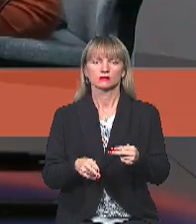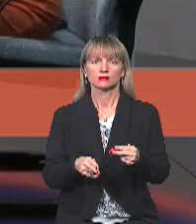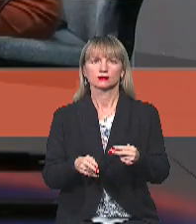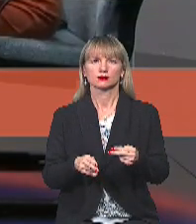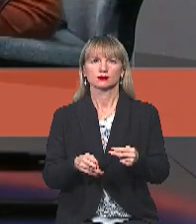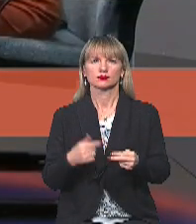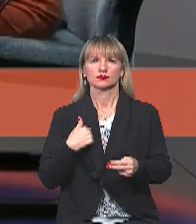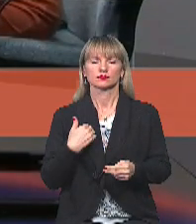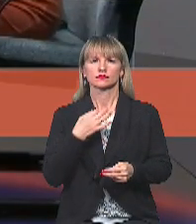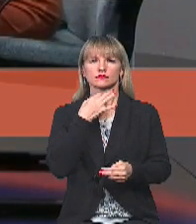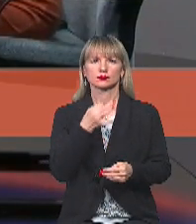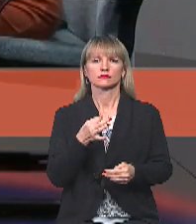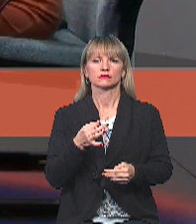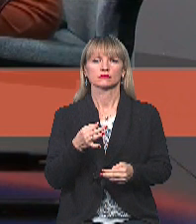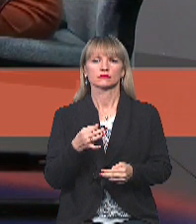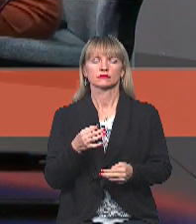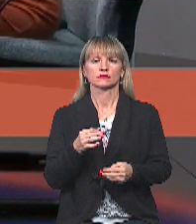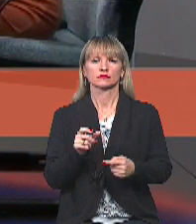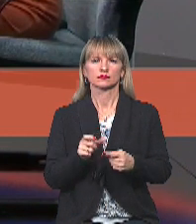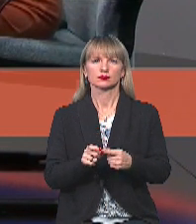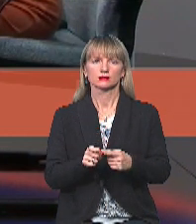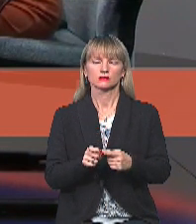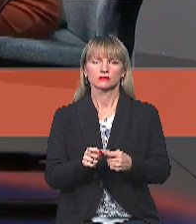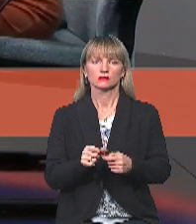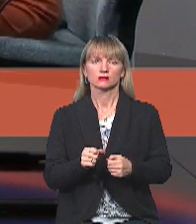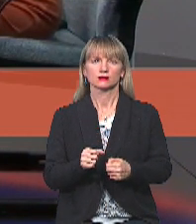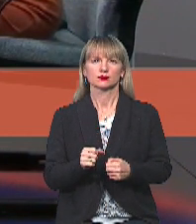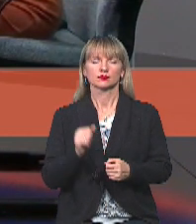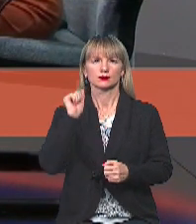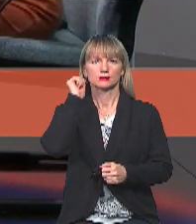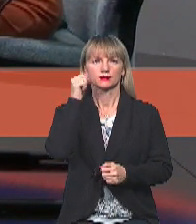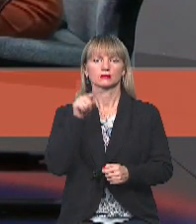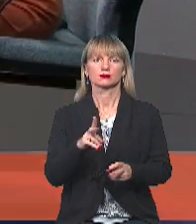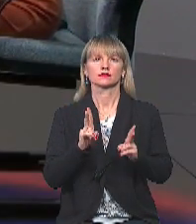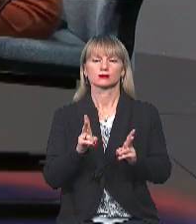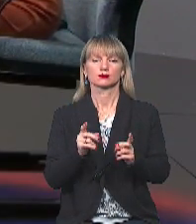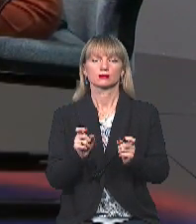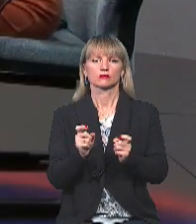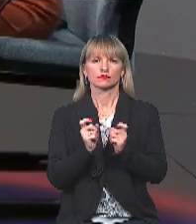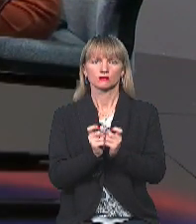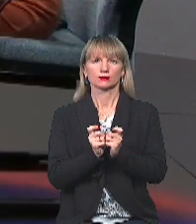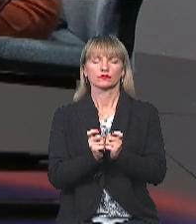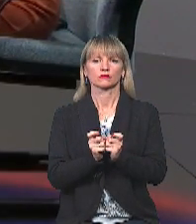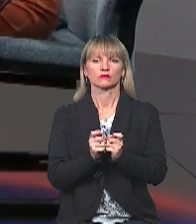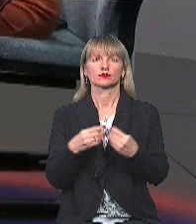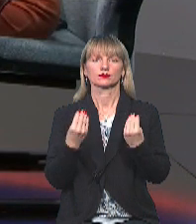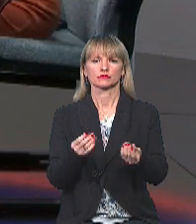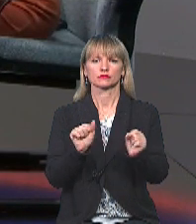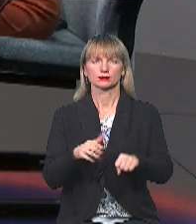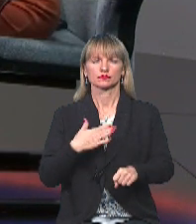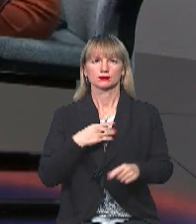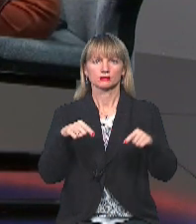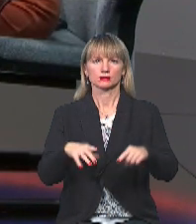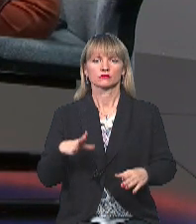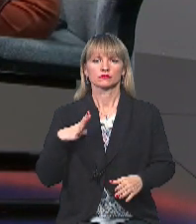хочу все-таки сказати насамперед світла пам'ять. Звичайно. Тим, хто виборював, дав можливість нам тут